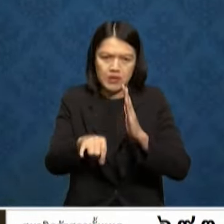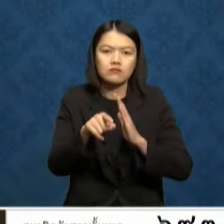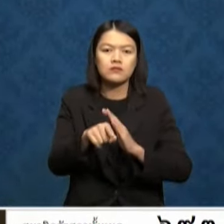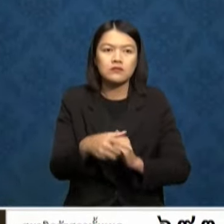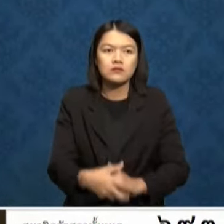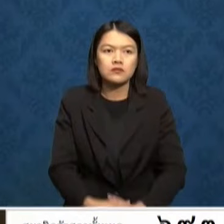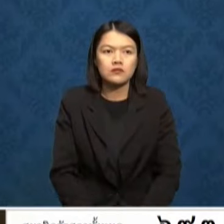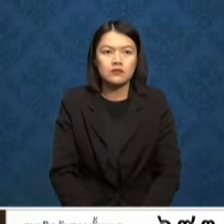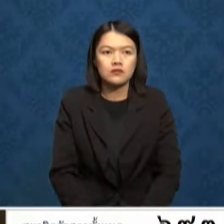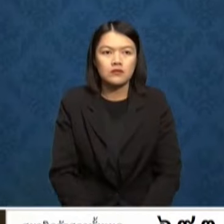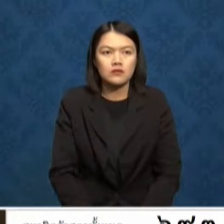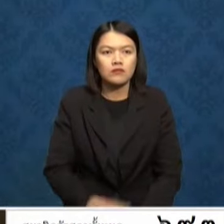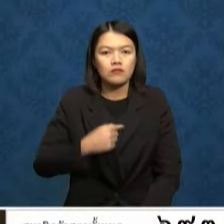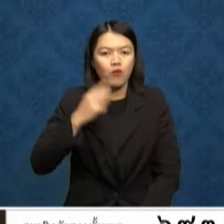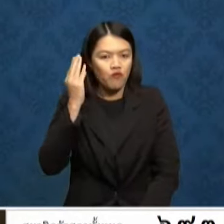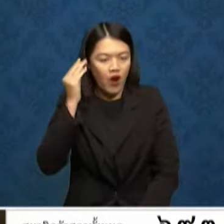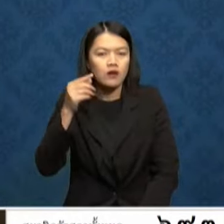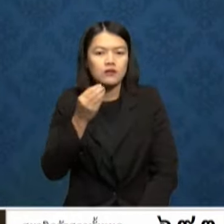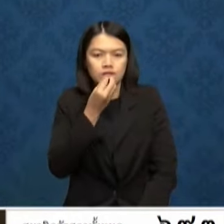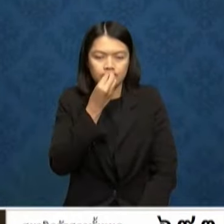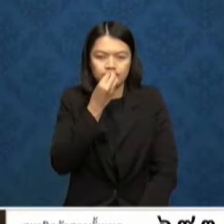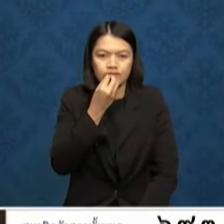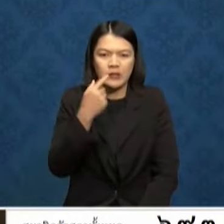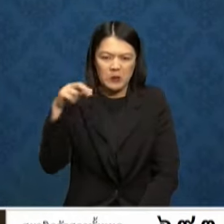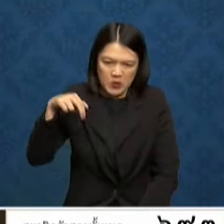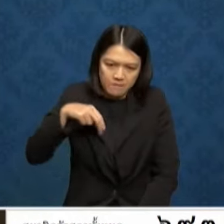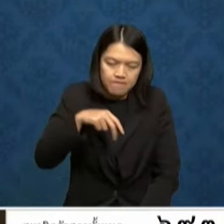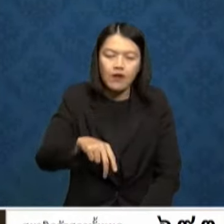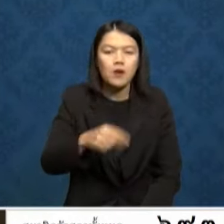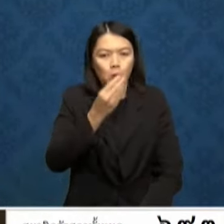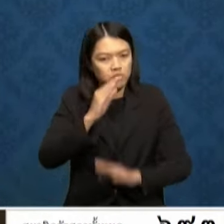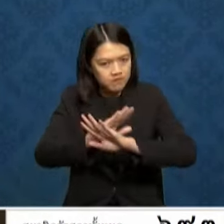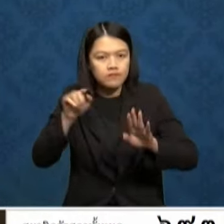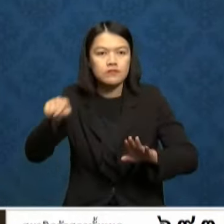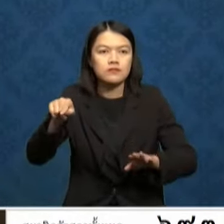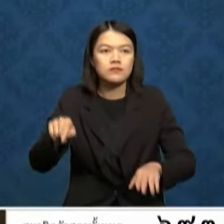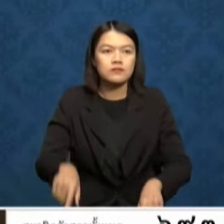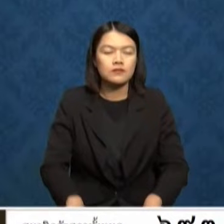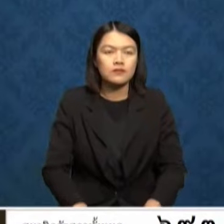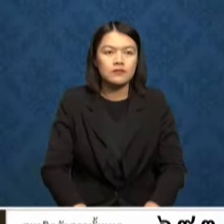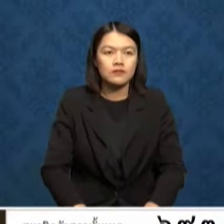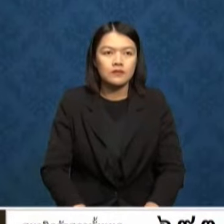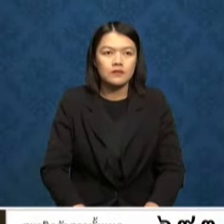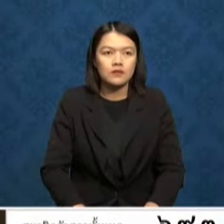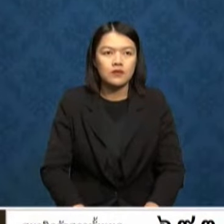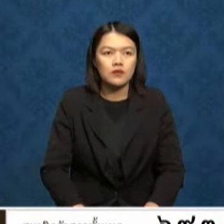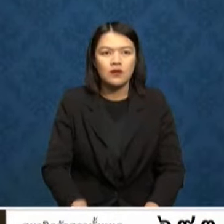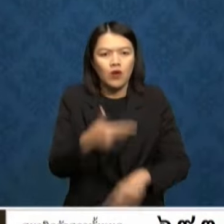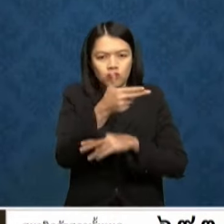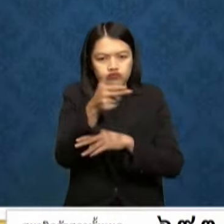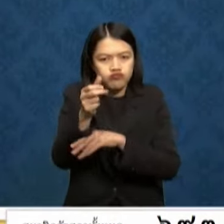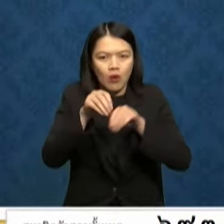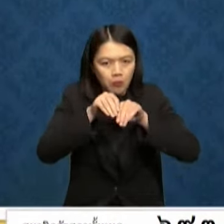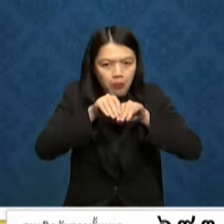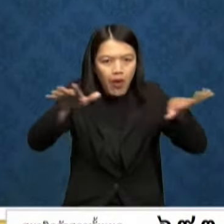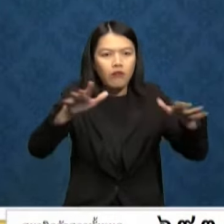ครับผมนั่งฟังตั้งแต่อยู่ห้องอาหารครับวิ้่งกระหืดกหอบมาต้องถอนครับท่านประธานถ่ายทอดสดทั่วประเทศนะครับ